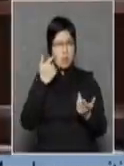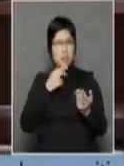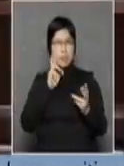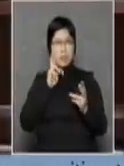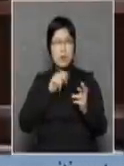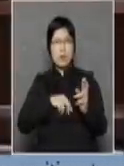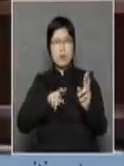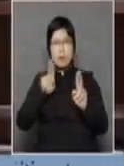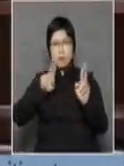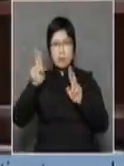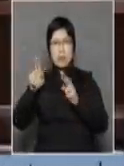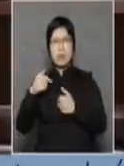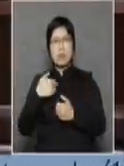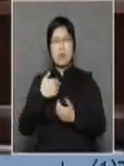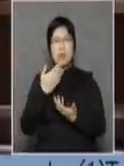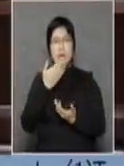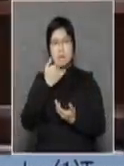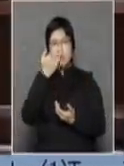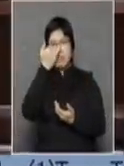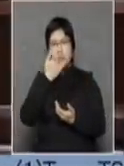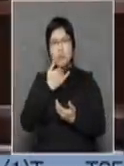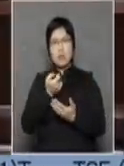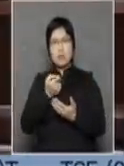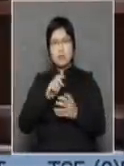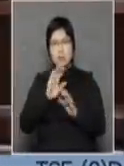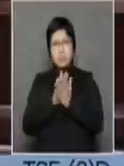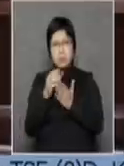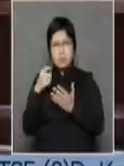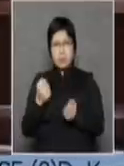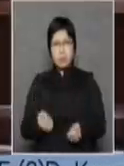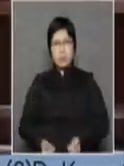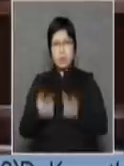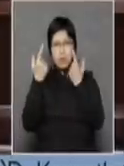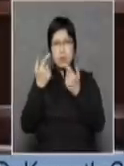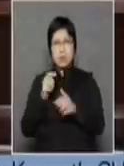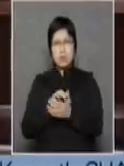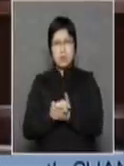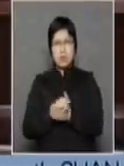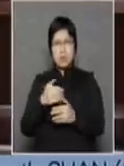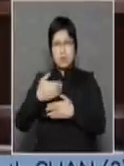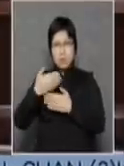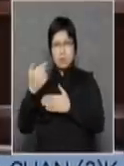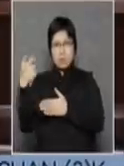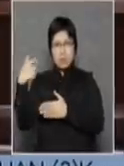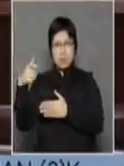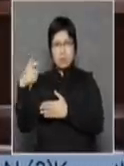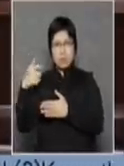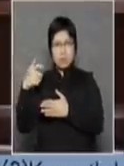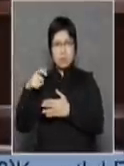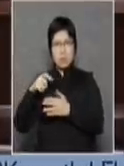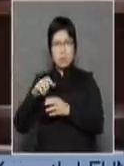美孚新村咁咧，就全線上升，樓市咧有一個全